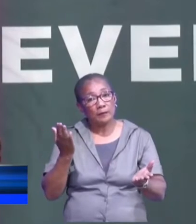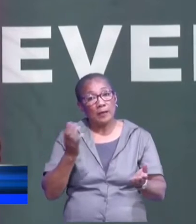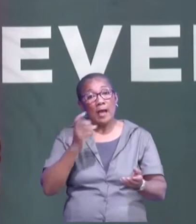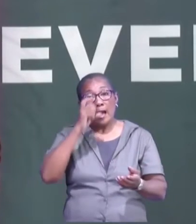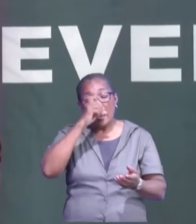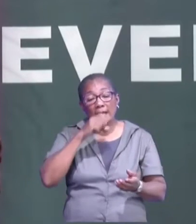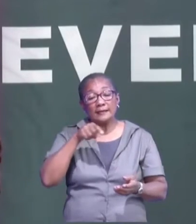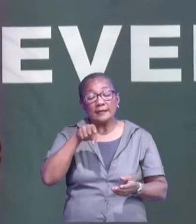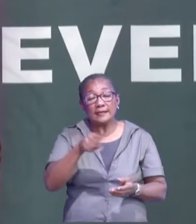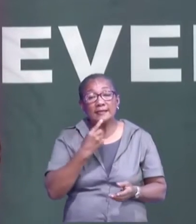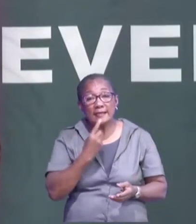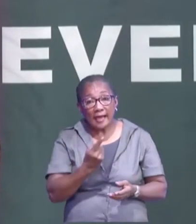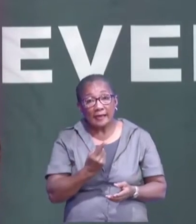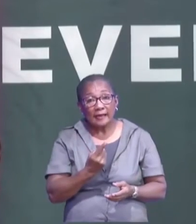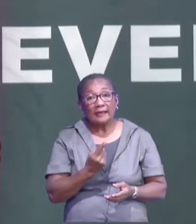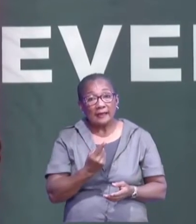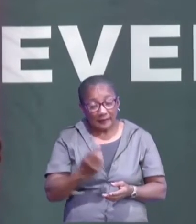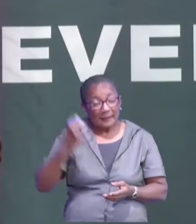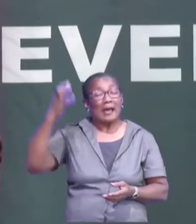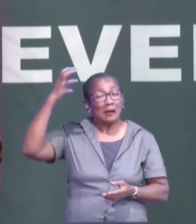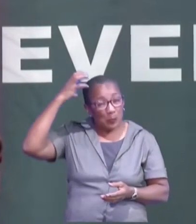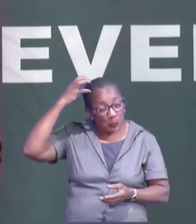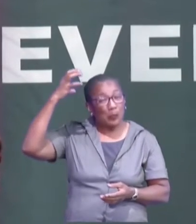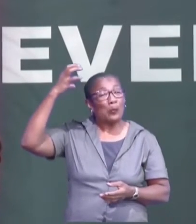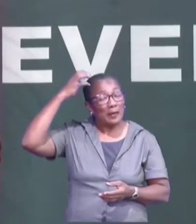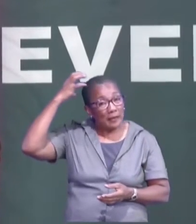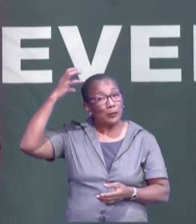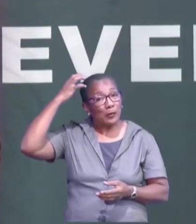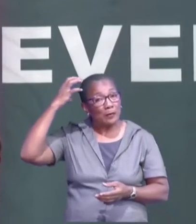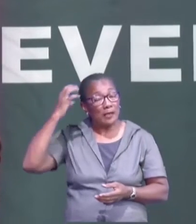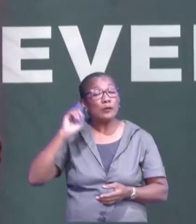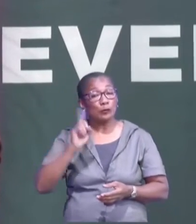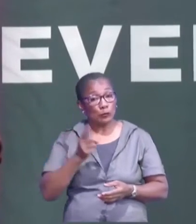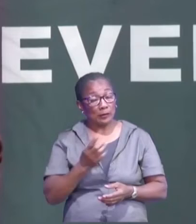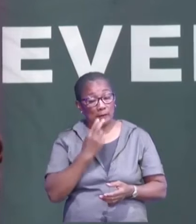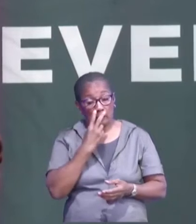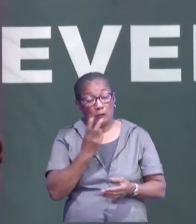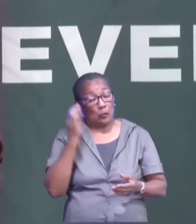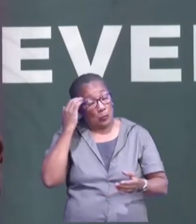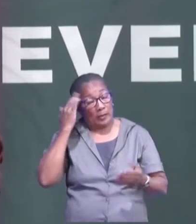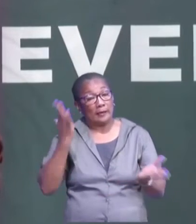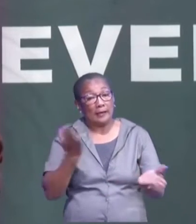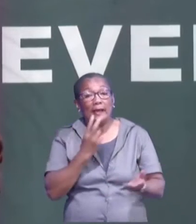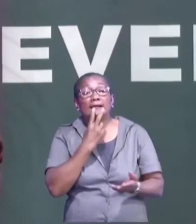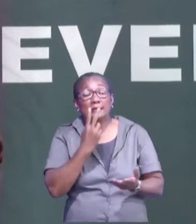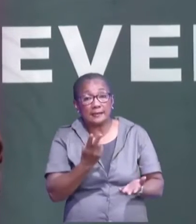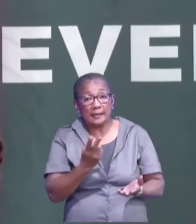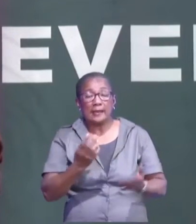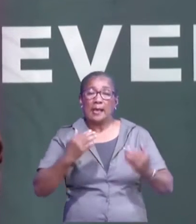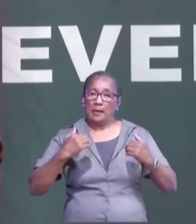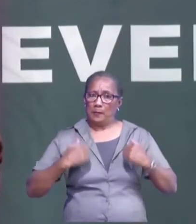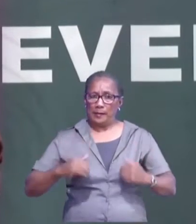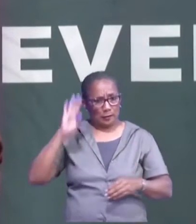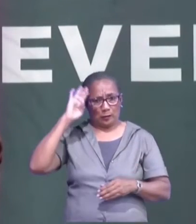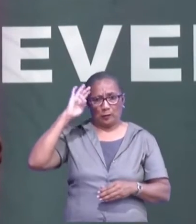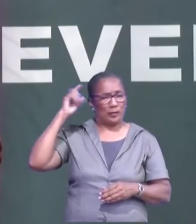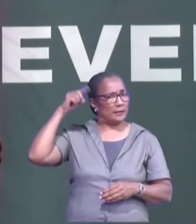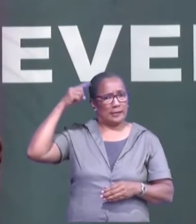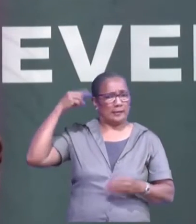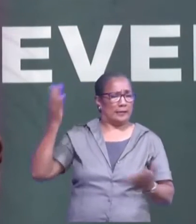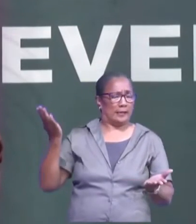op noodsituaties, dan zal dat natuurlijk moeten blijken. En mensen, de politie is niet gek.